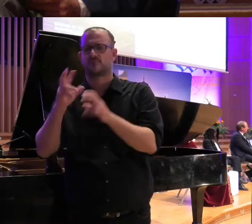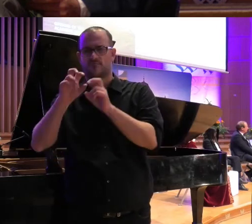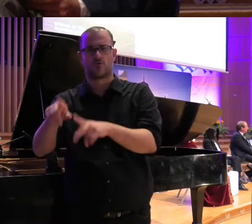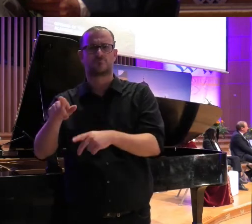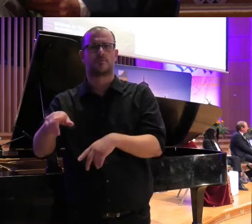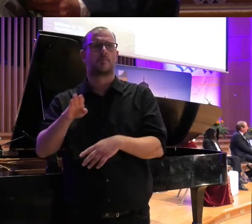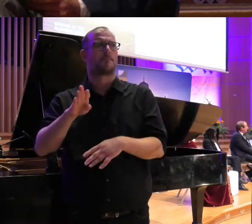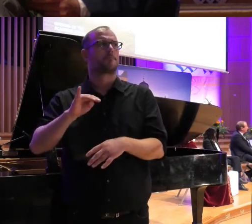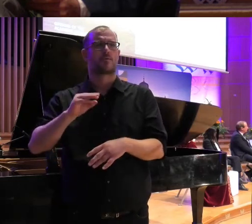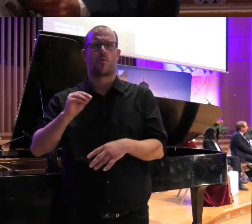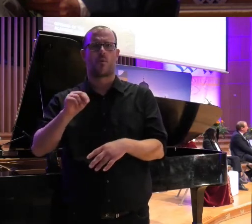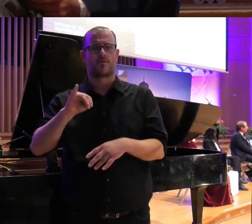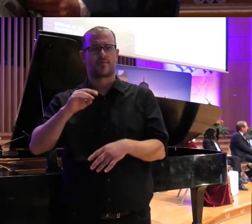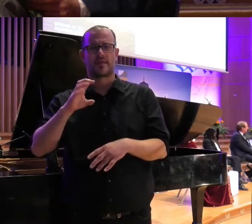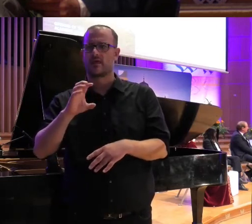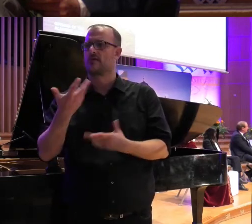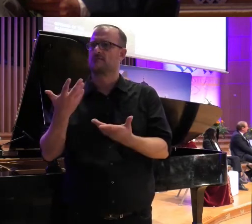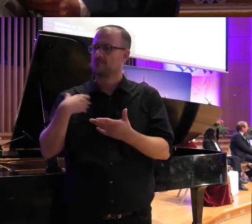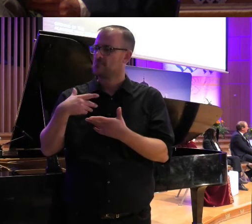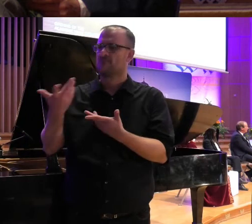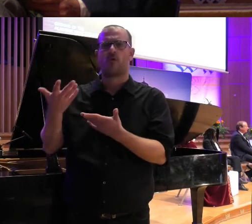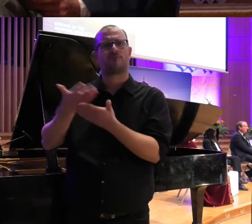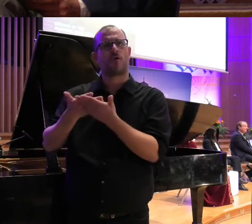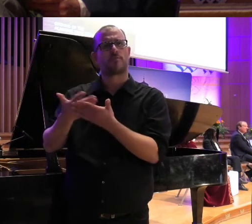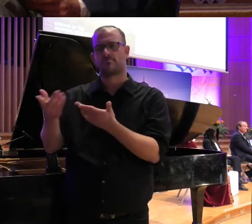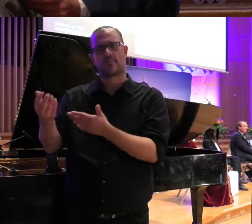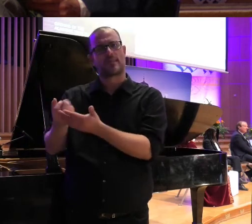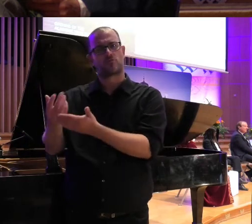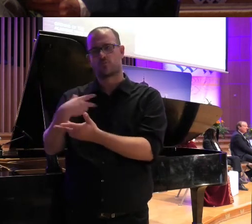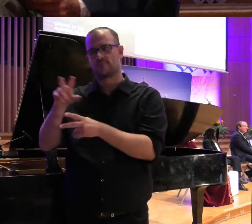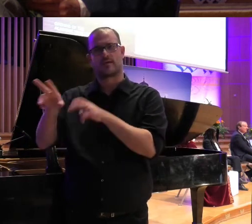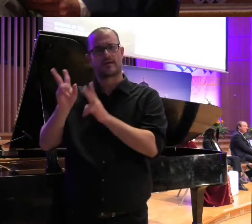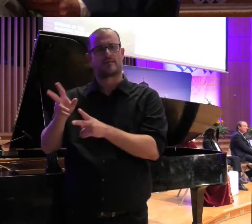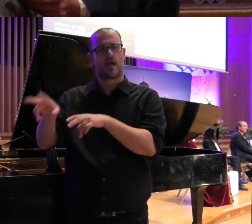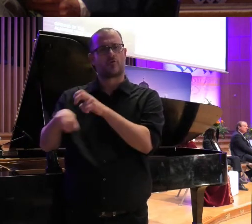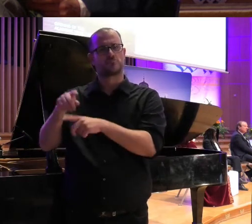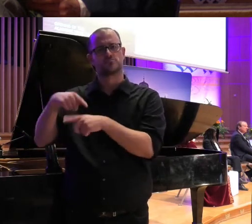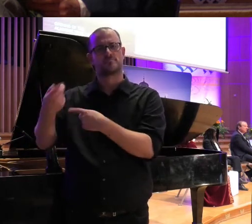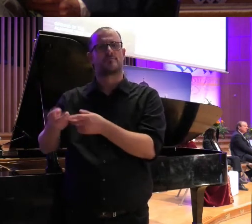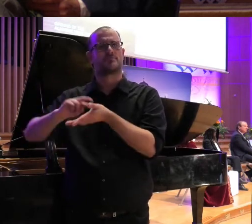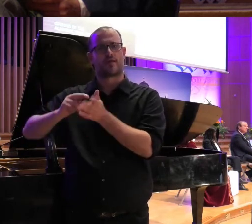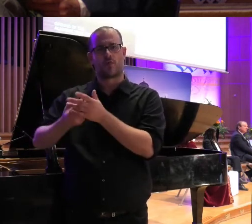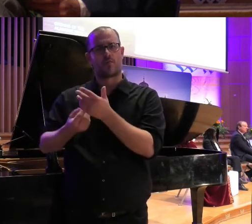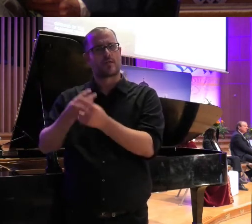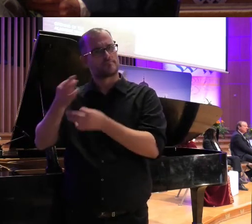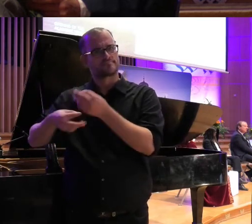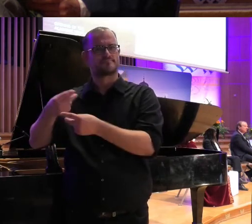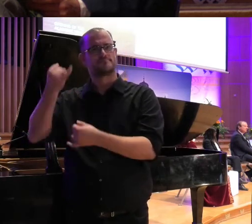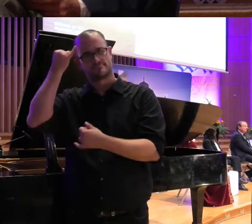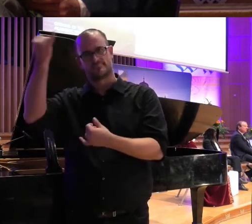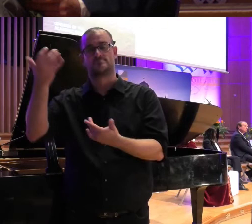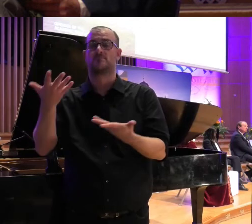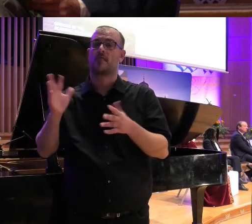Bionik, wo es also darum geht, Vorbilder aus der Natur zu nutzen, um Technologien zu entwickeln. Und ja, vielleicht noch als